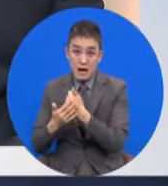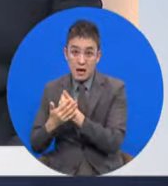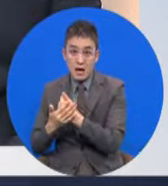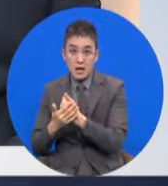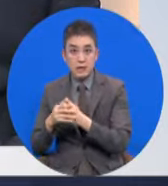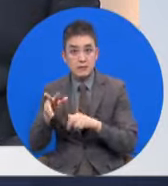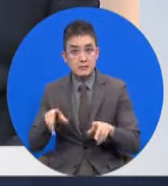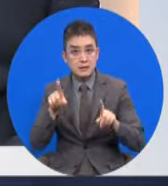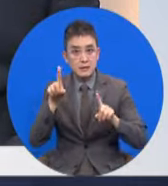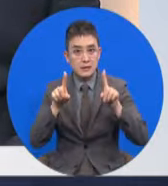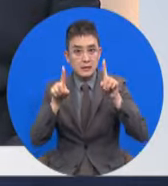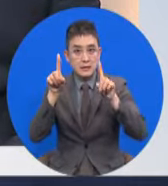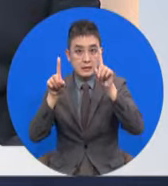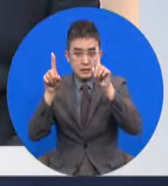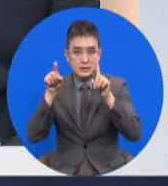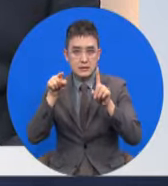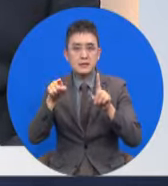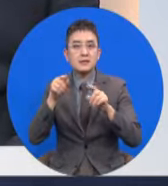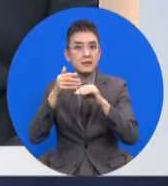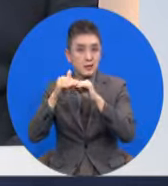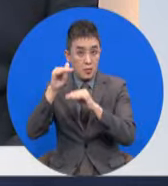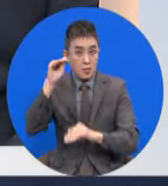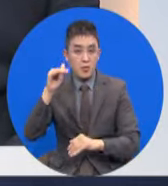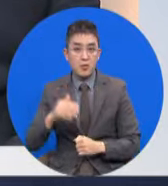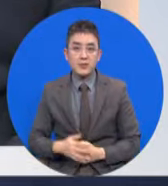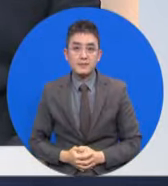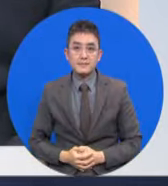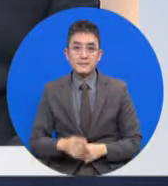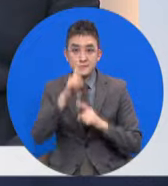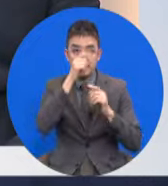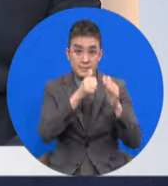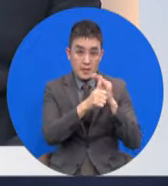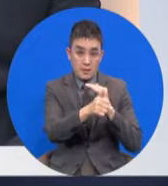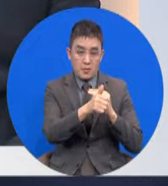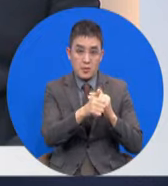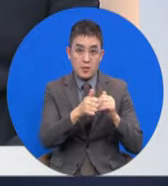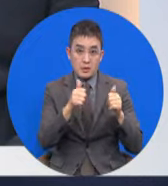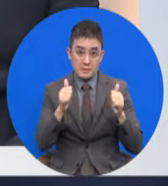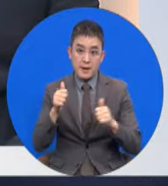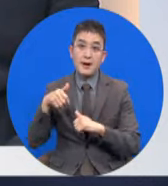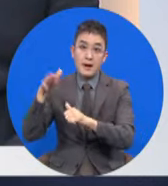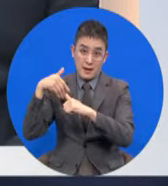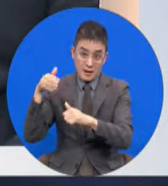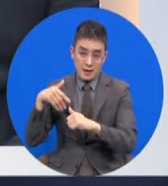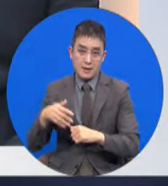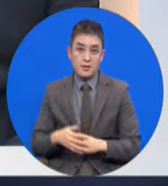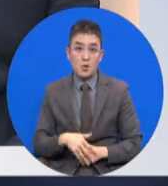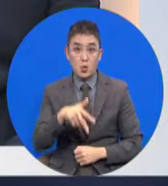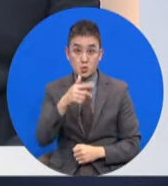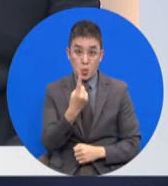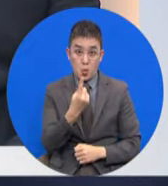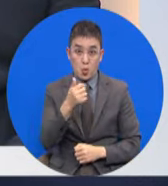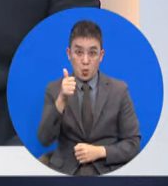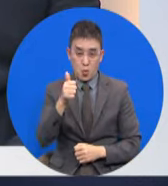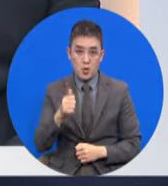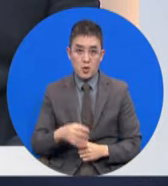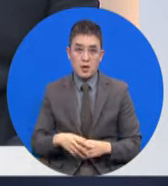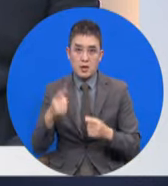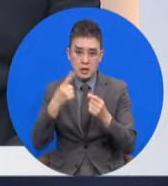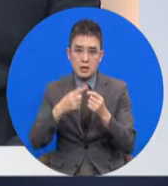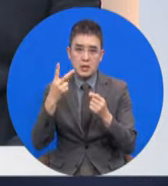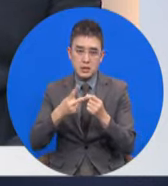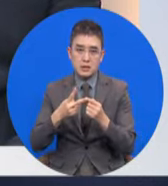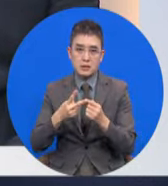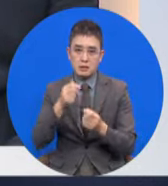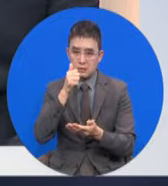그것을 보여주고 있다고 보여지고요. 물론 이재명 대표가 지금 재판을 받고 있고 조국 대표가 2심까지 실형을 받은 건